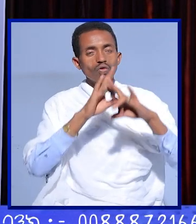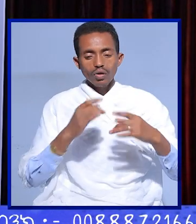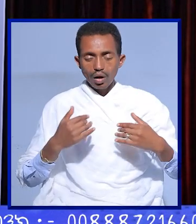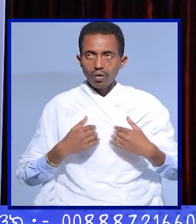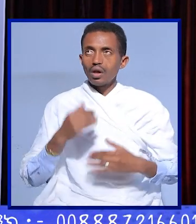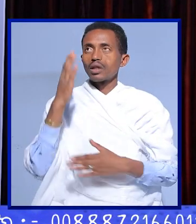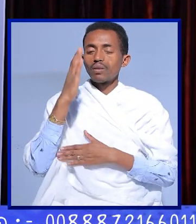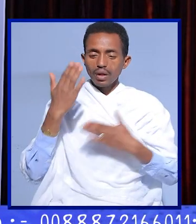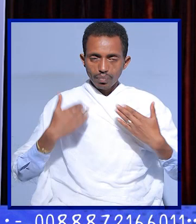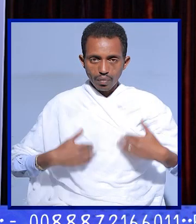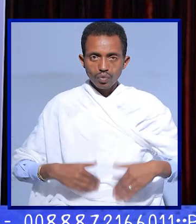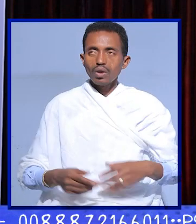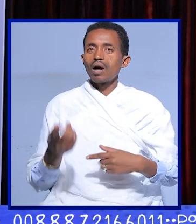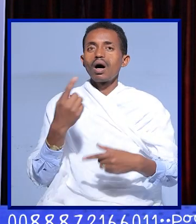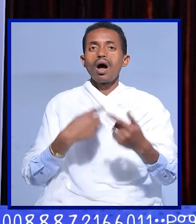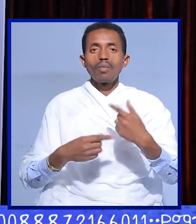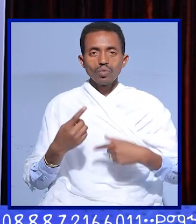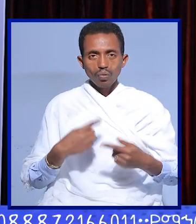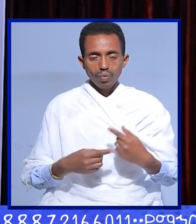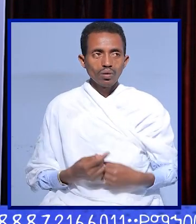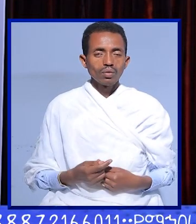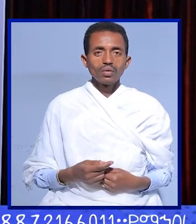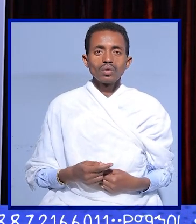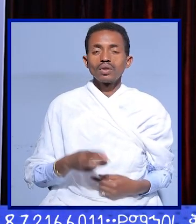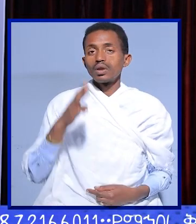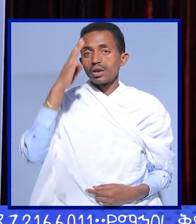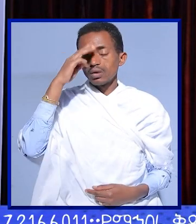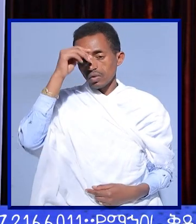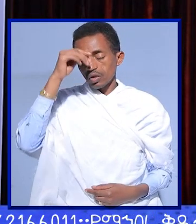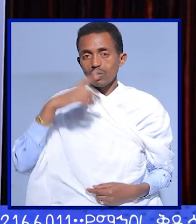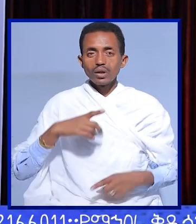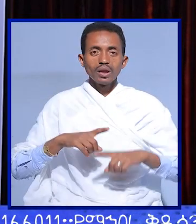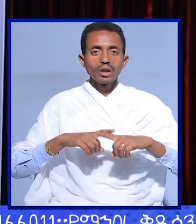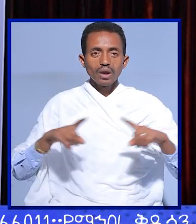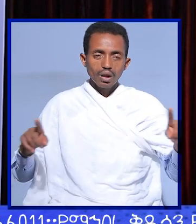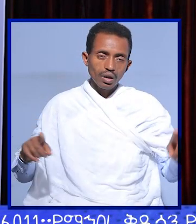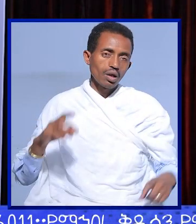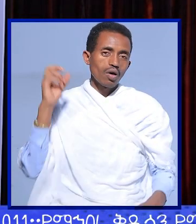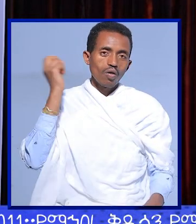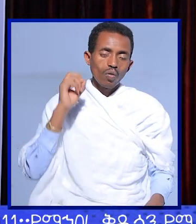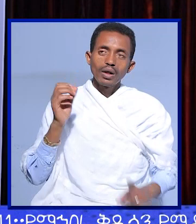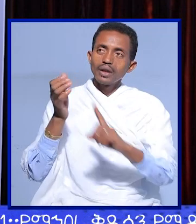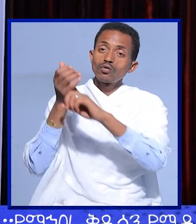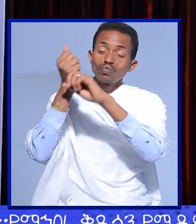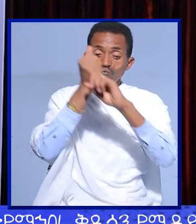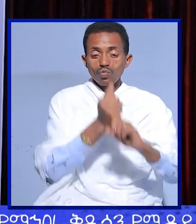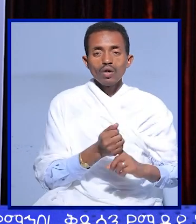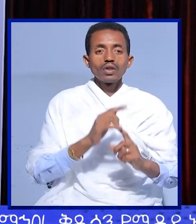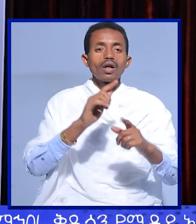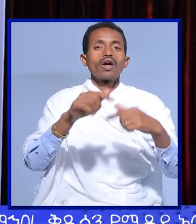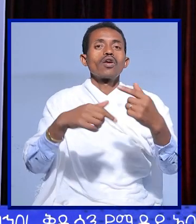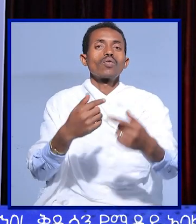እግዚአብሔር የሚለብሰው ልብስ አጥቶ ሰባ ሰገል ግን ወርቅ ይዘውለት ሄዱ ይላል።